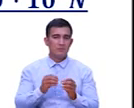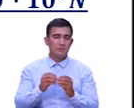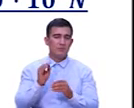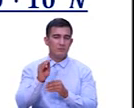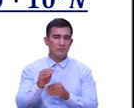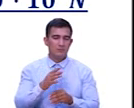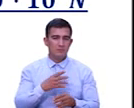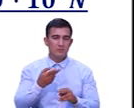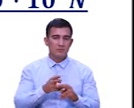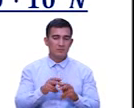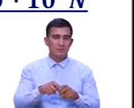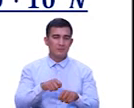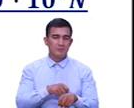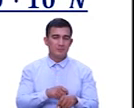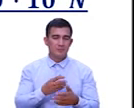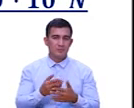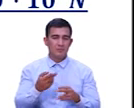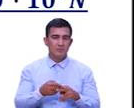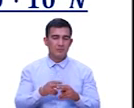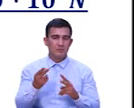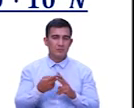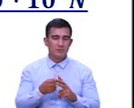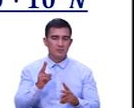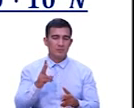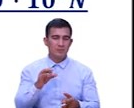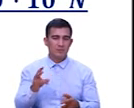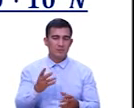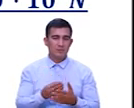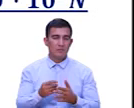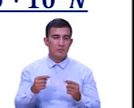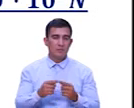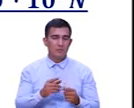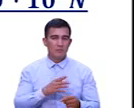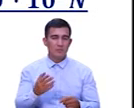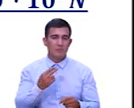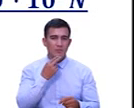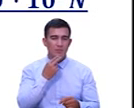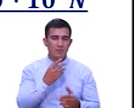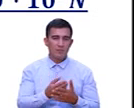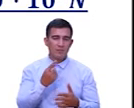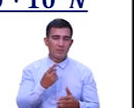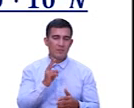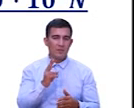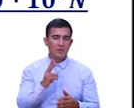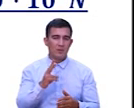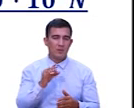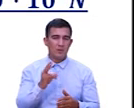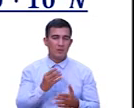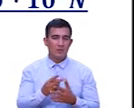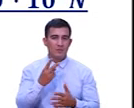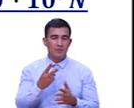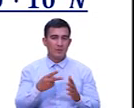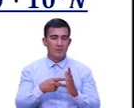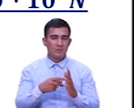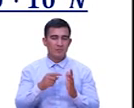newton ko'paytirilgan metr kvadrat bo'lu Coulomb kvadratga teng. Zaryadlari bir kulondan bo'lgan ikkita